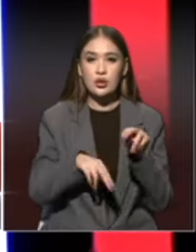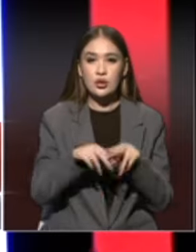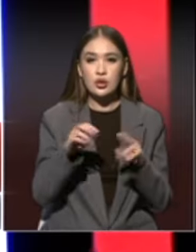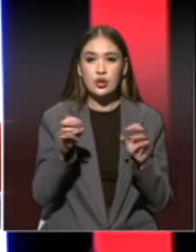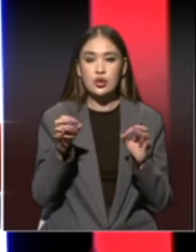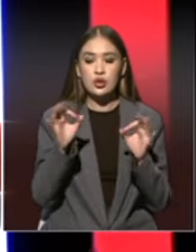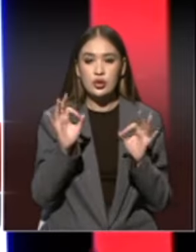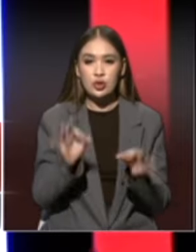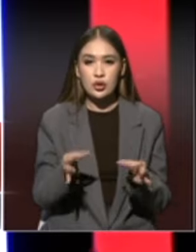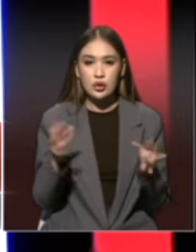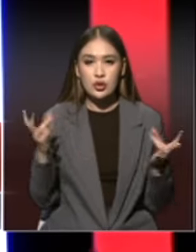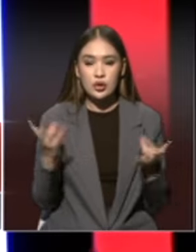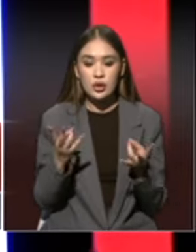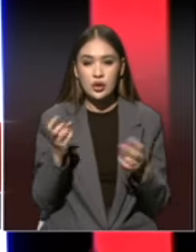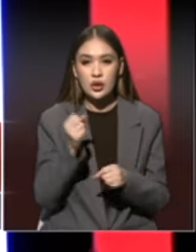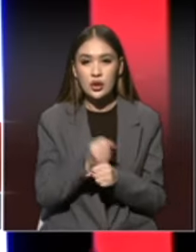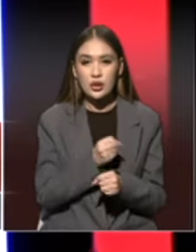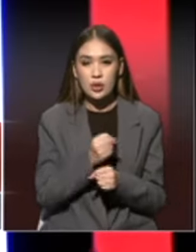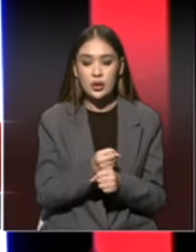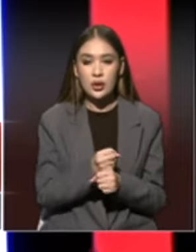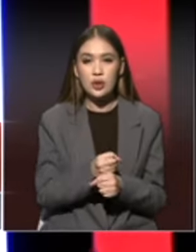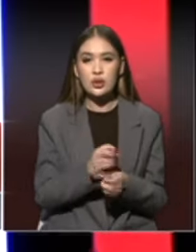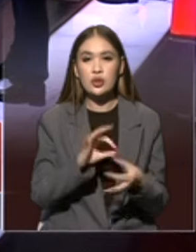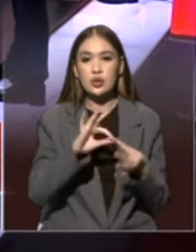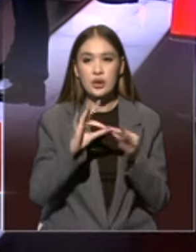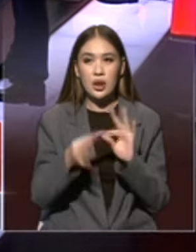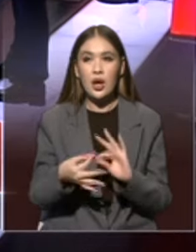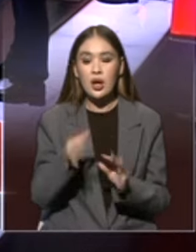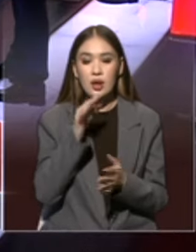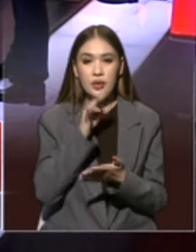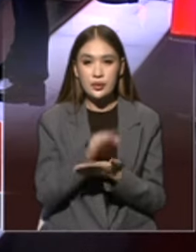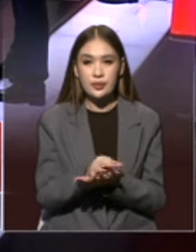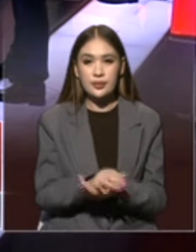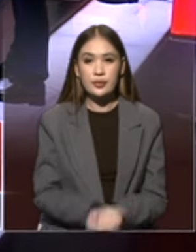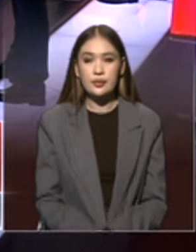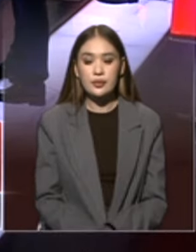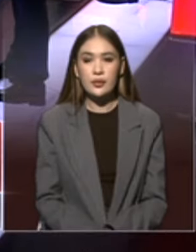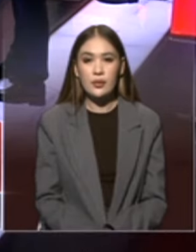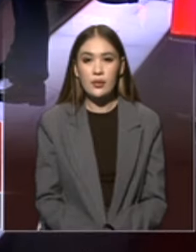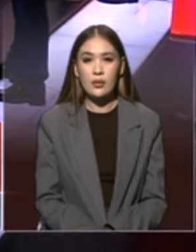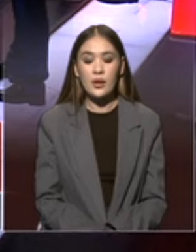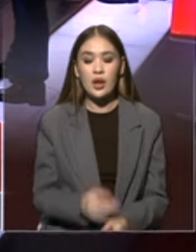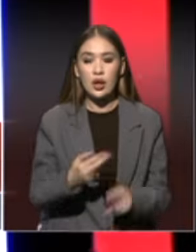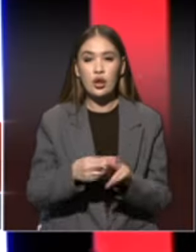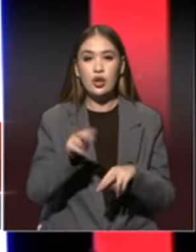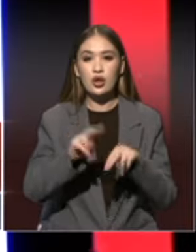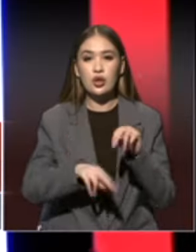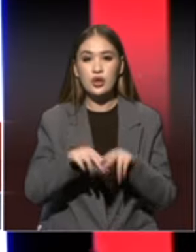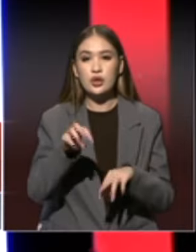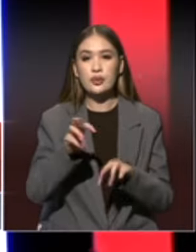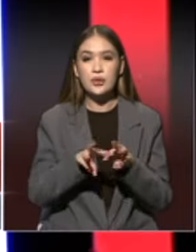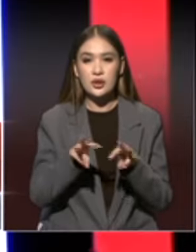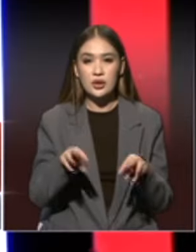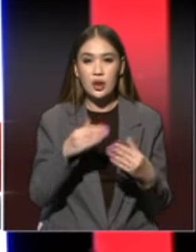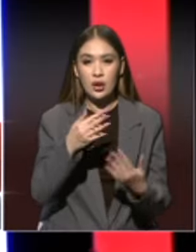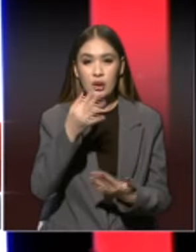жасау керек мысалы, сондай қорытындысын шығарады. Осы қорытынды дегеннен шығады, мысалға құрылыс министрлігінің мамансыз ғой,